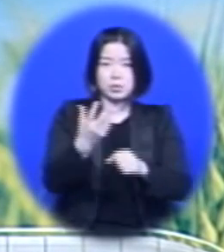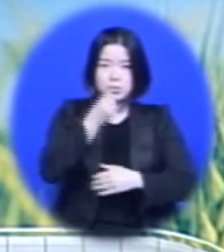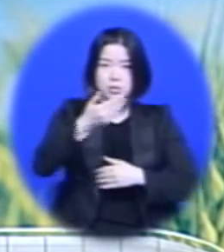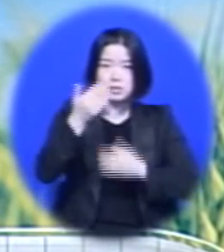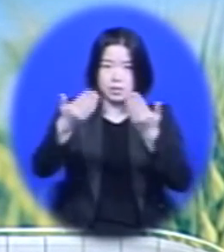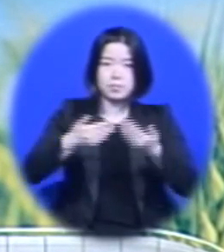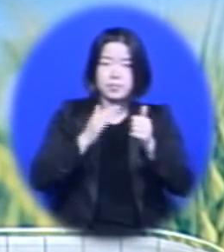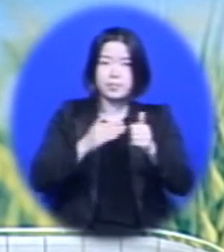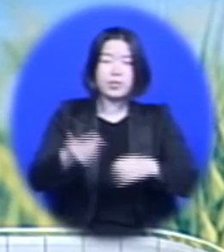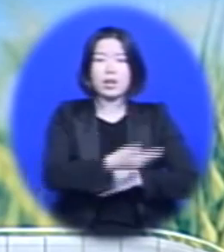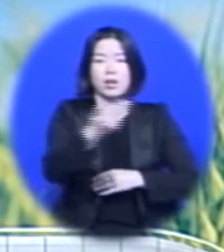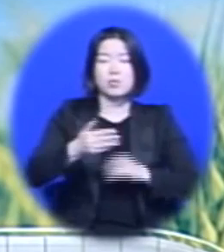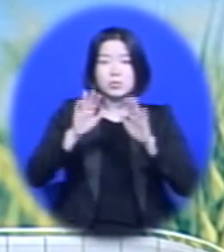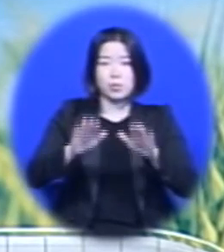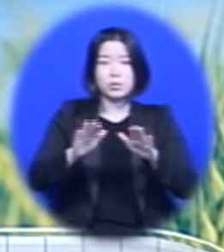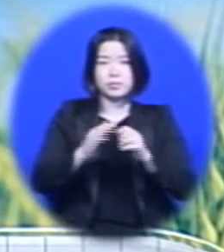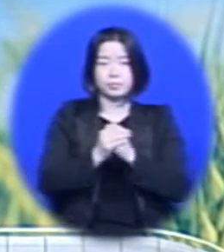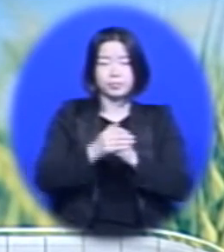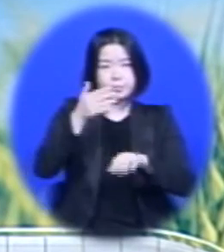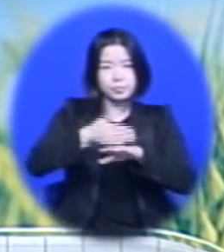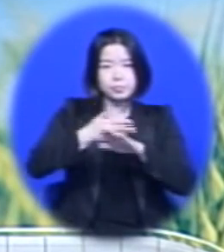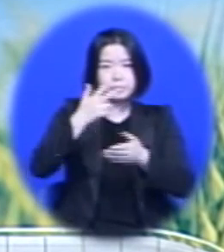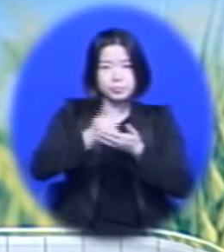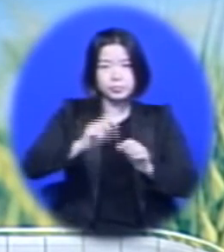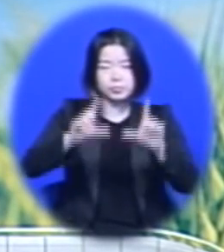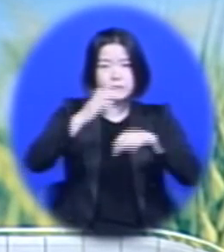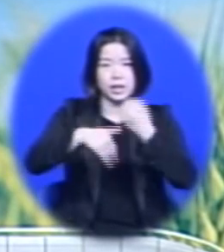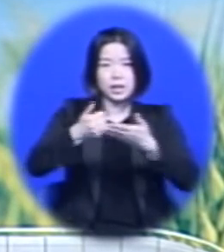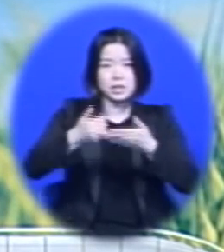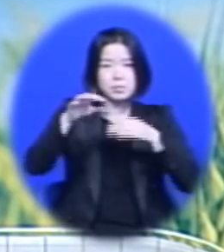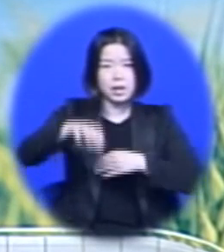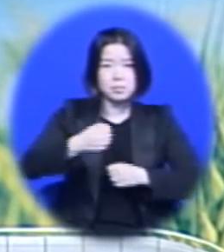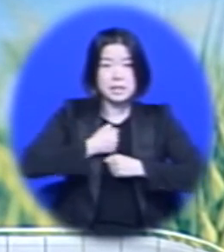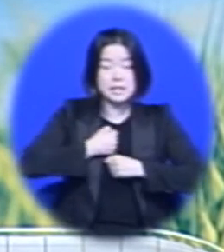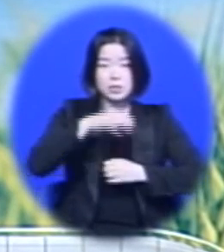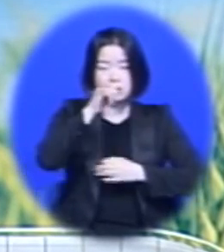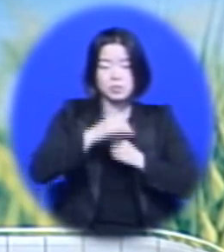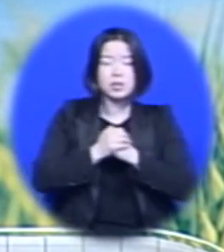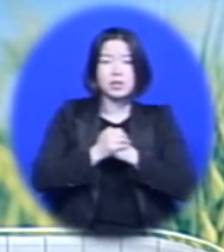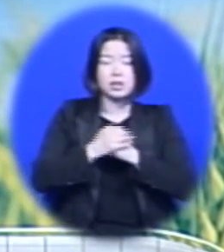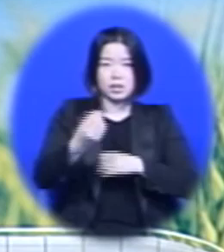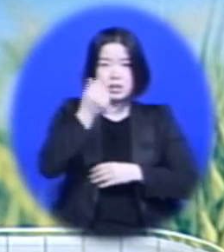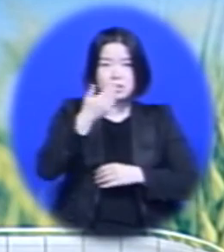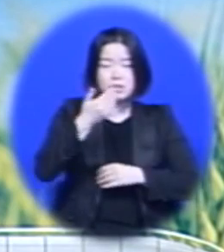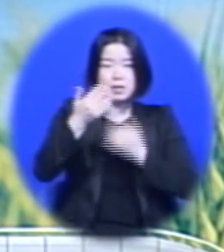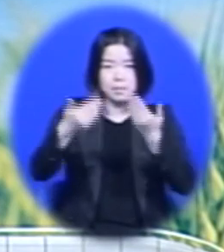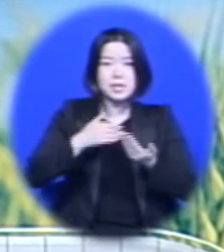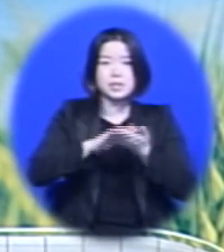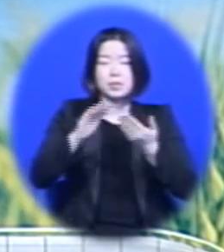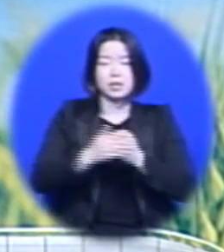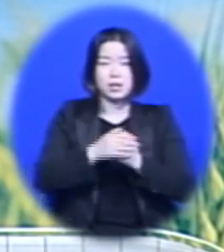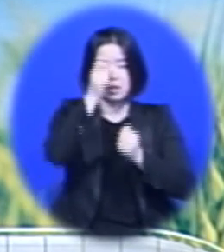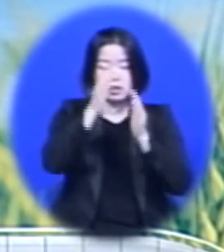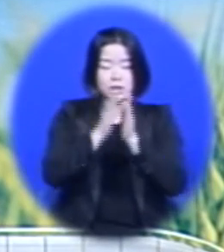받겠습니다. 여러분, 오늘 감사주의를 우리가 하나님 앞에 지킵니다. 그리고 성찬을 받습니다.